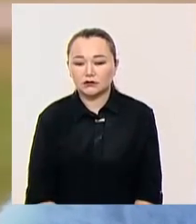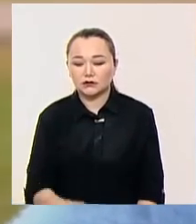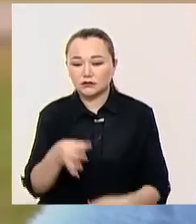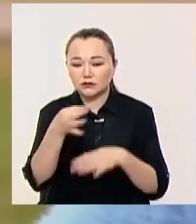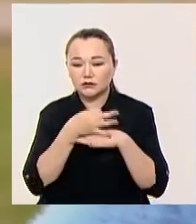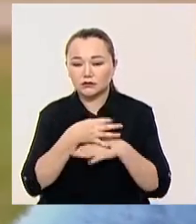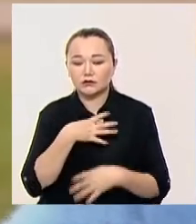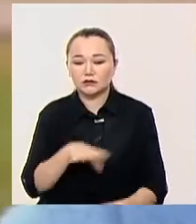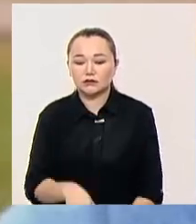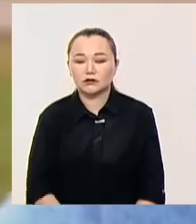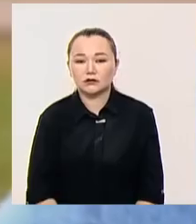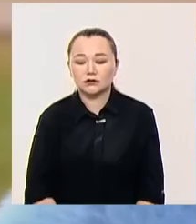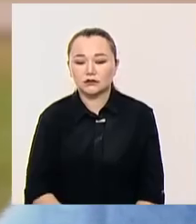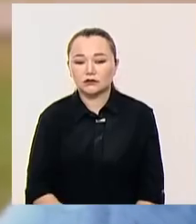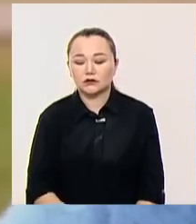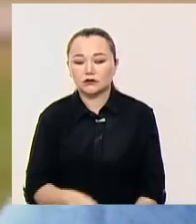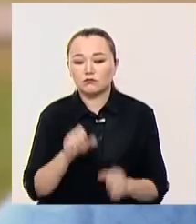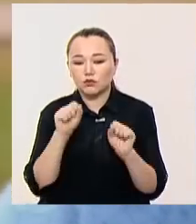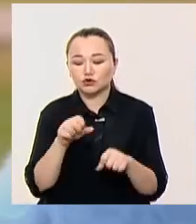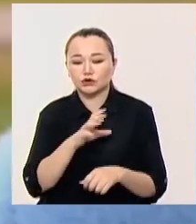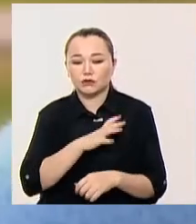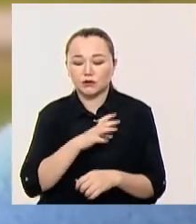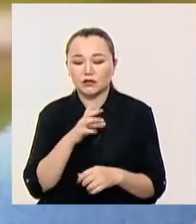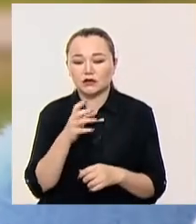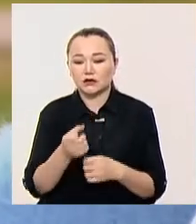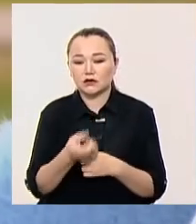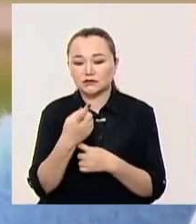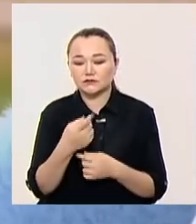Айтпаған. Хотя можно было, оказывается.